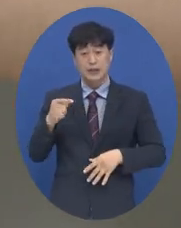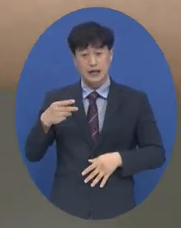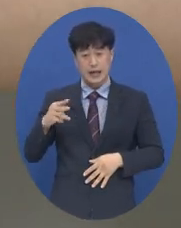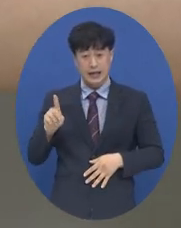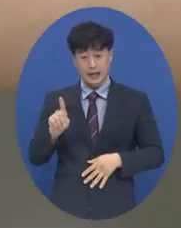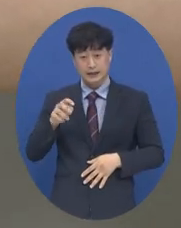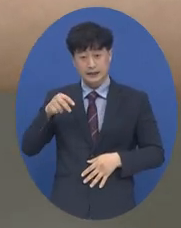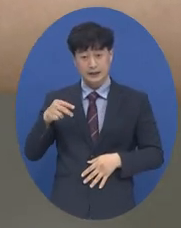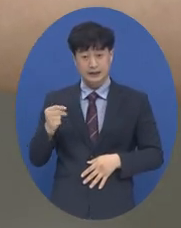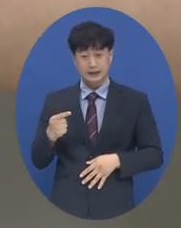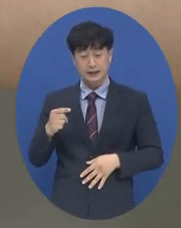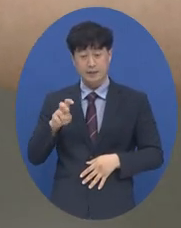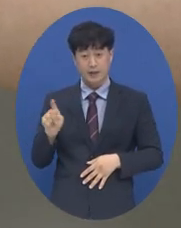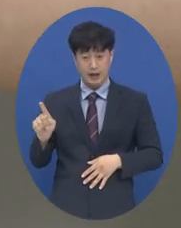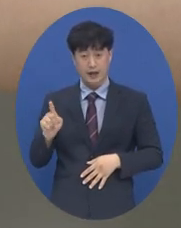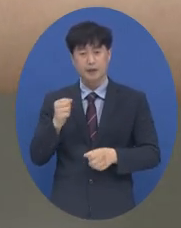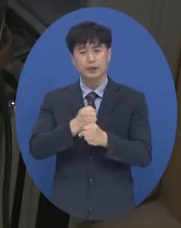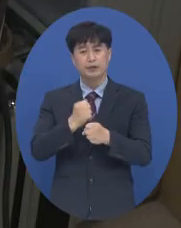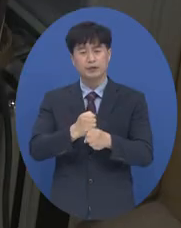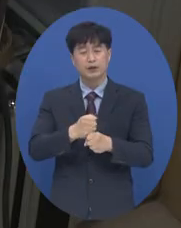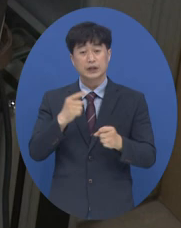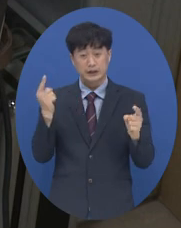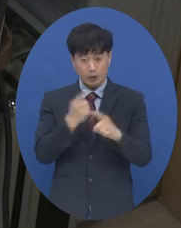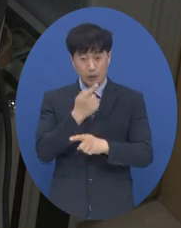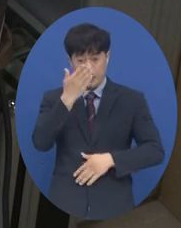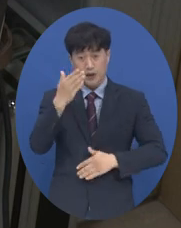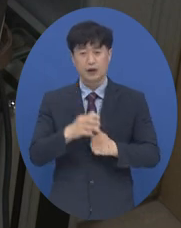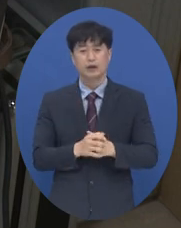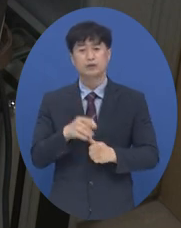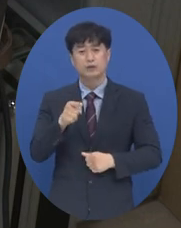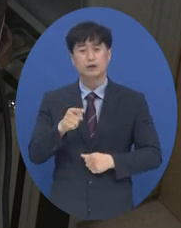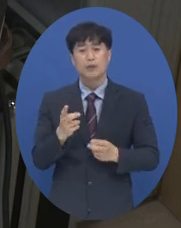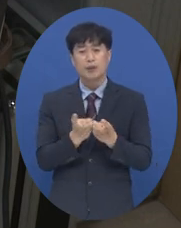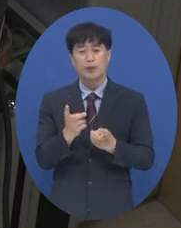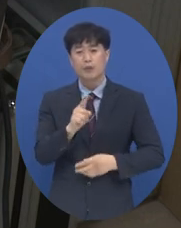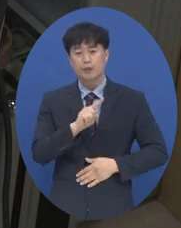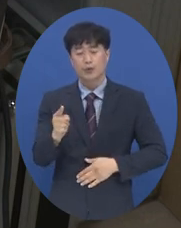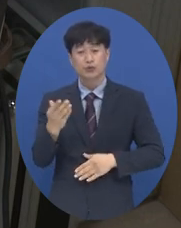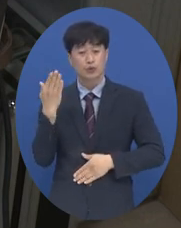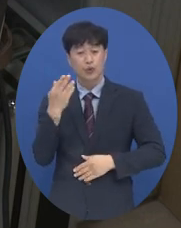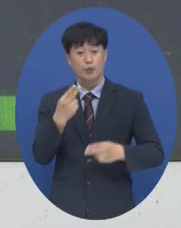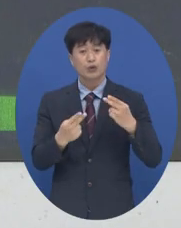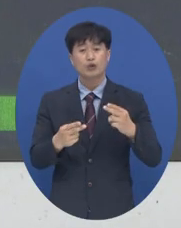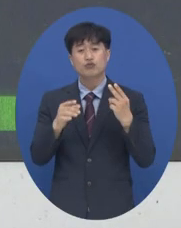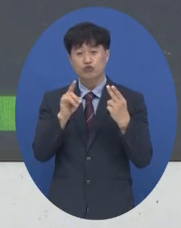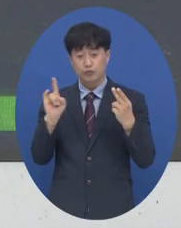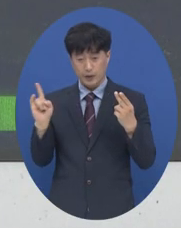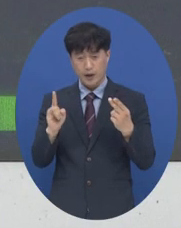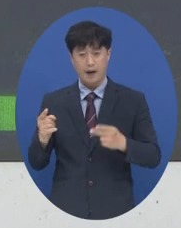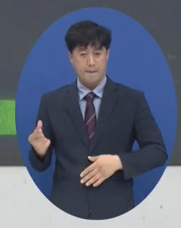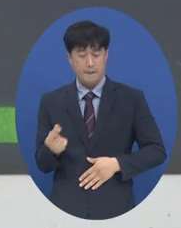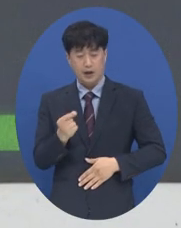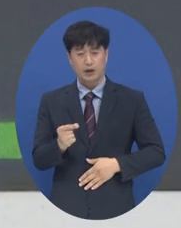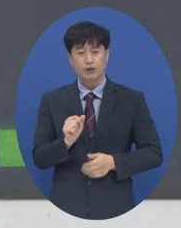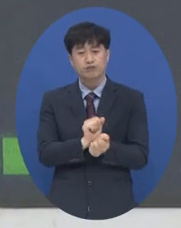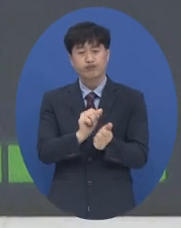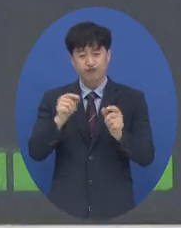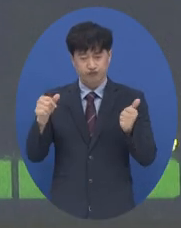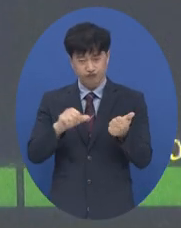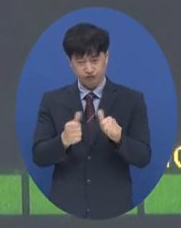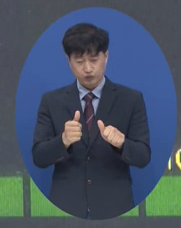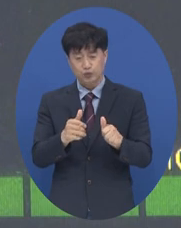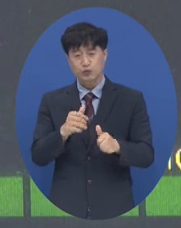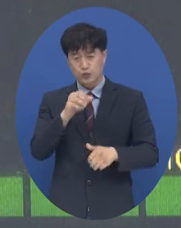만들어 상처를 치료할 수 있는 장치입니다. 이 플라스마 치료법은 기존 치료 방식보다 두배 이상 빠르고 살균 효과가